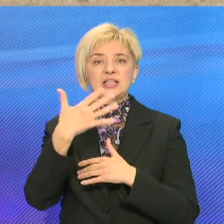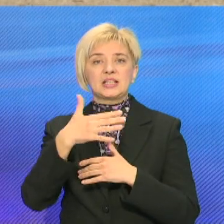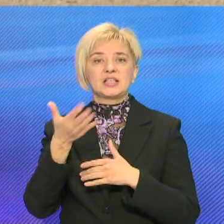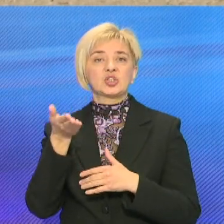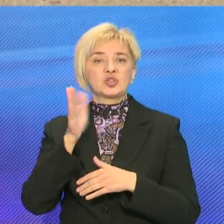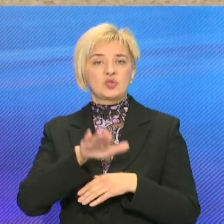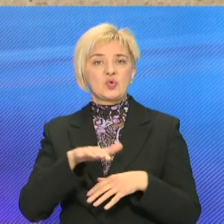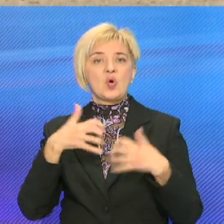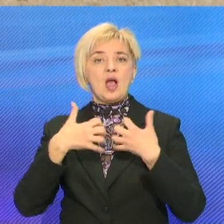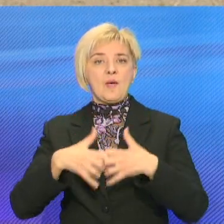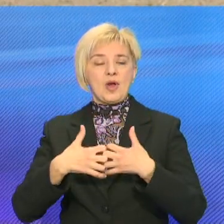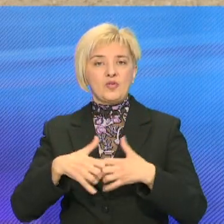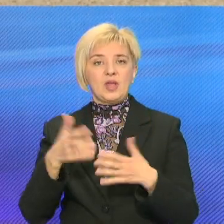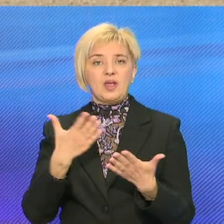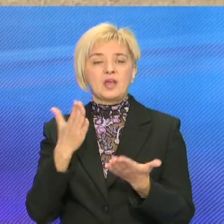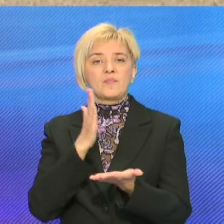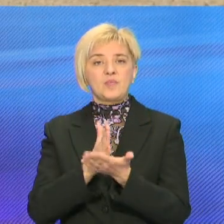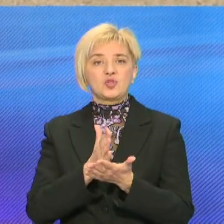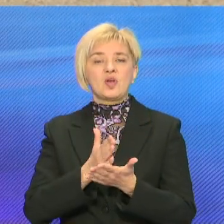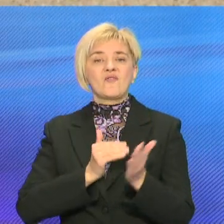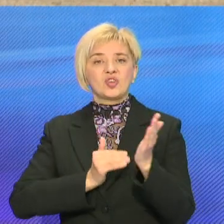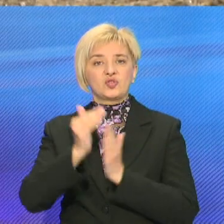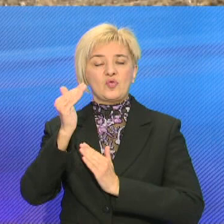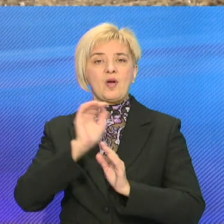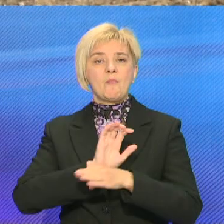которые вылучаются высокой продукционностью працы.